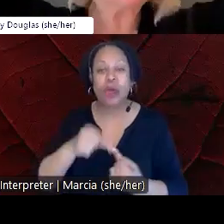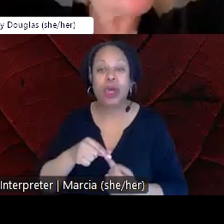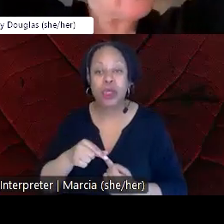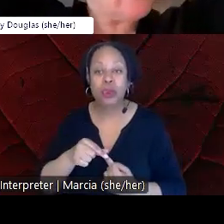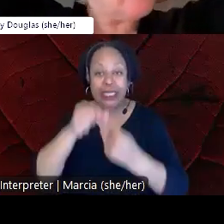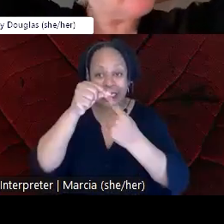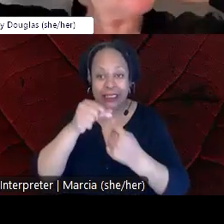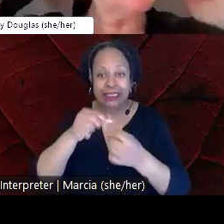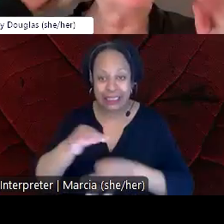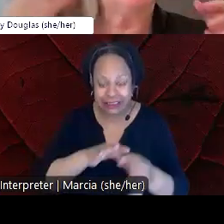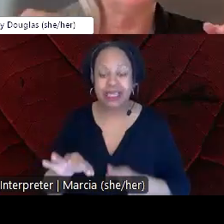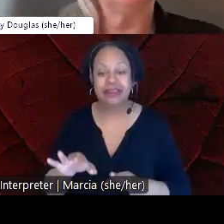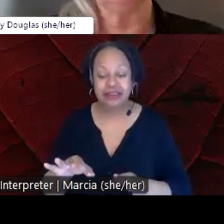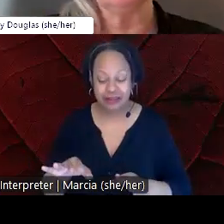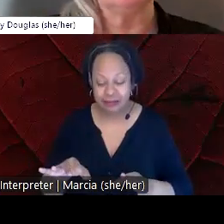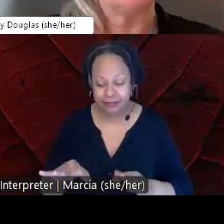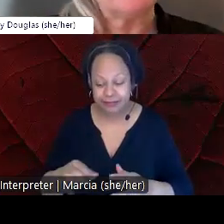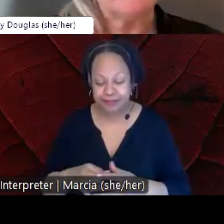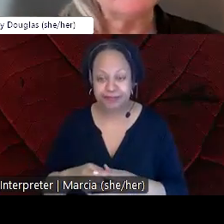Alors, regardons ce qu'il en est pour la pratique.